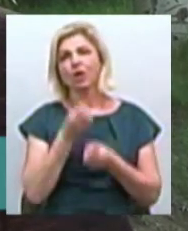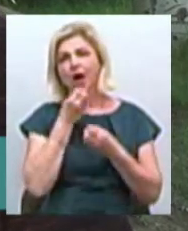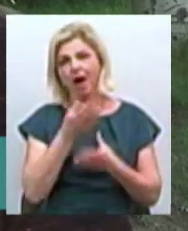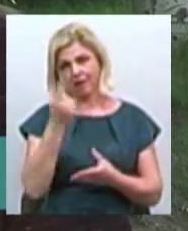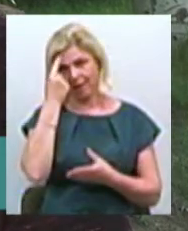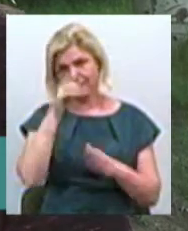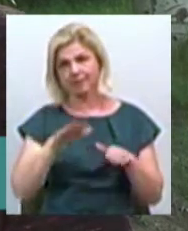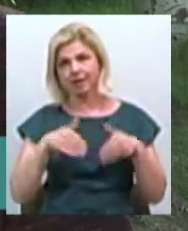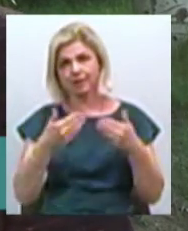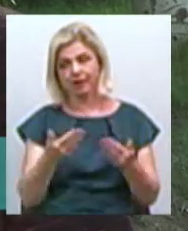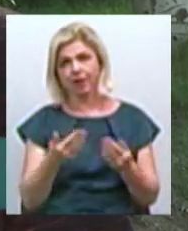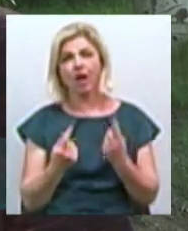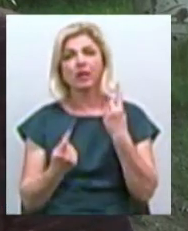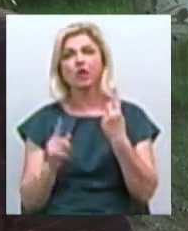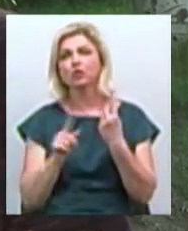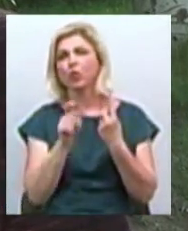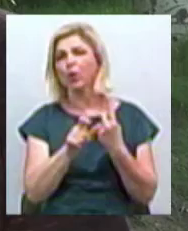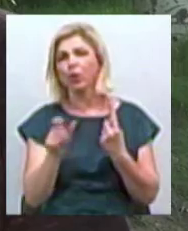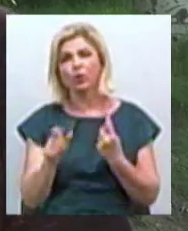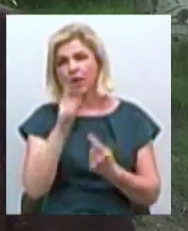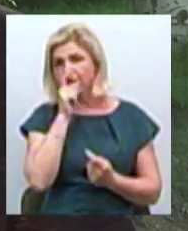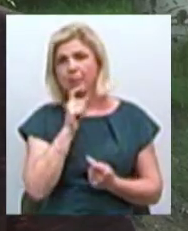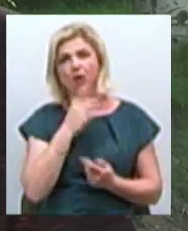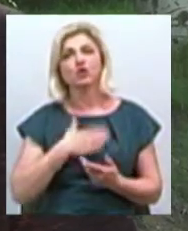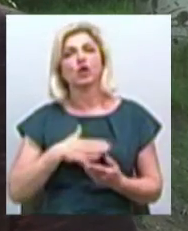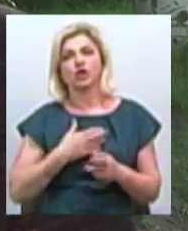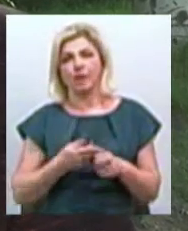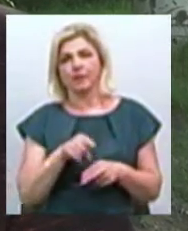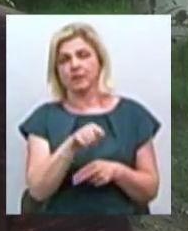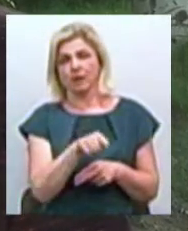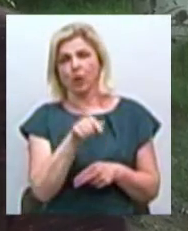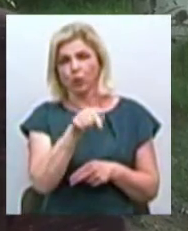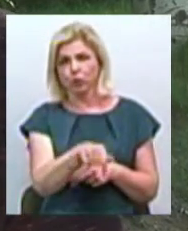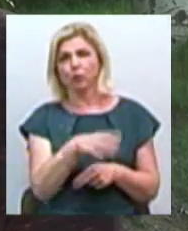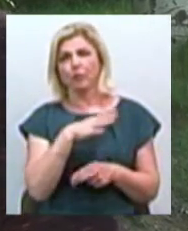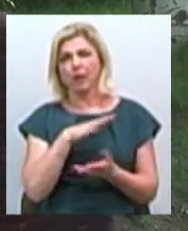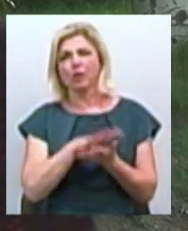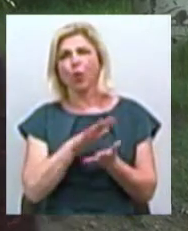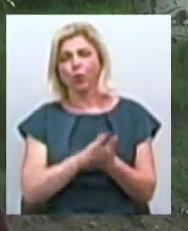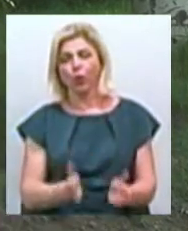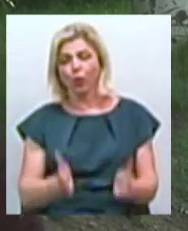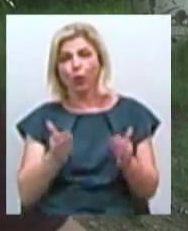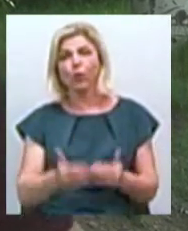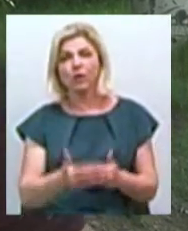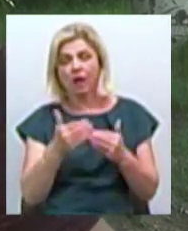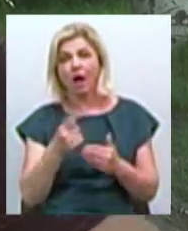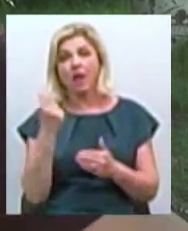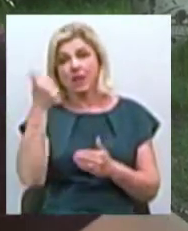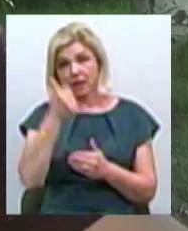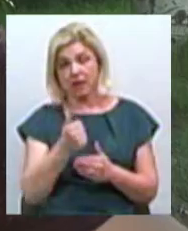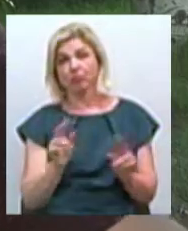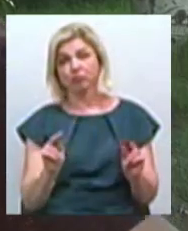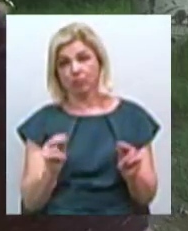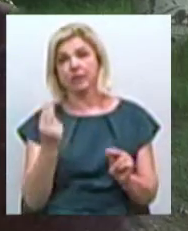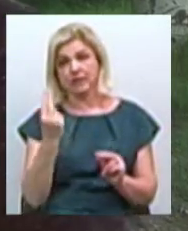ініціатива. Єдине, що в нас люди не зовсім розуміють, для чого це. Тут були урни, і одна з них, напевно, всього тиждень простояла ціла.